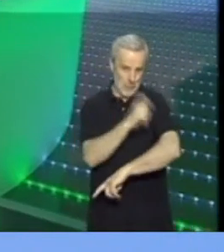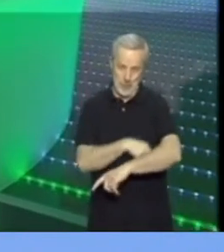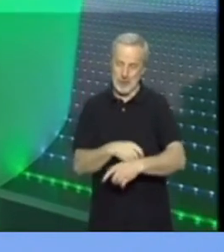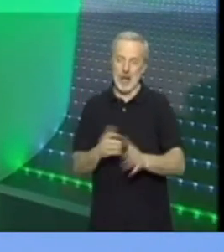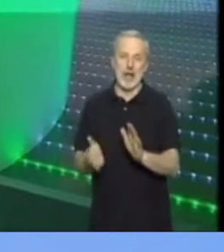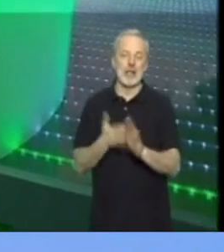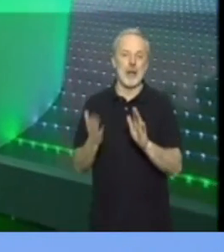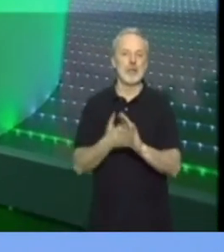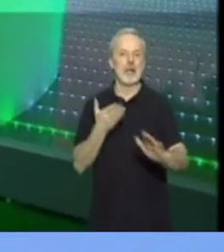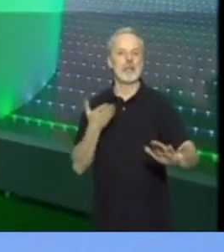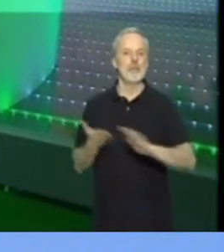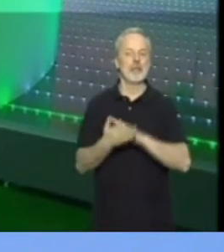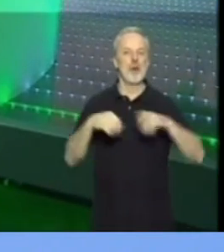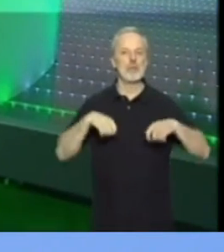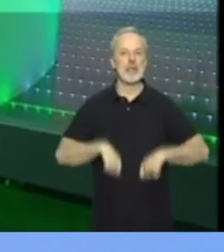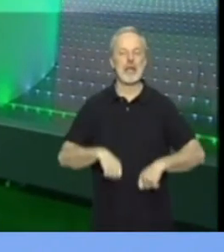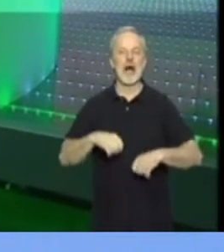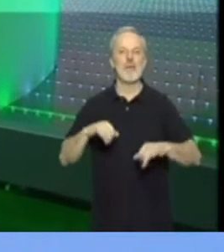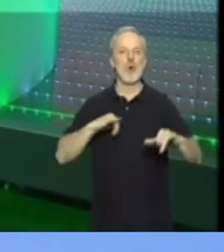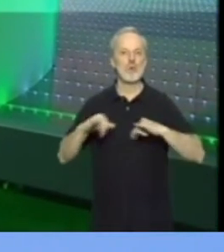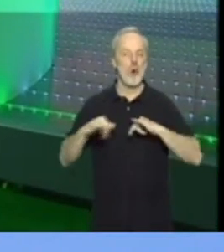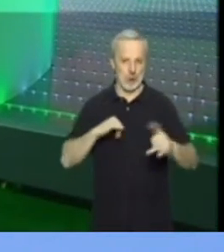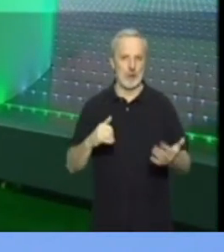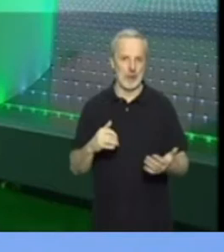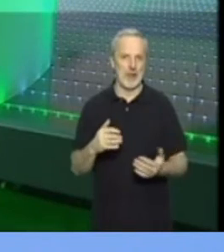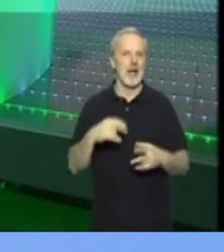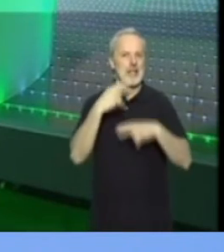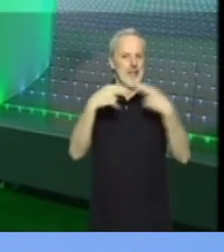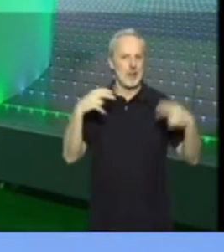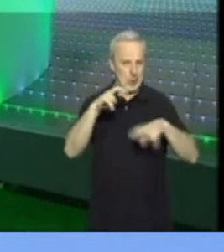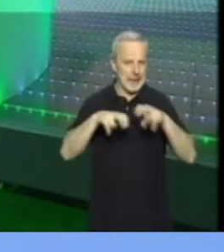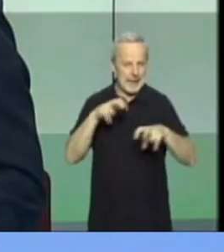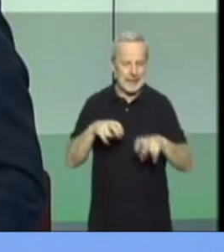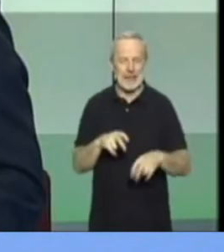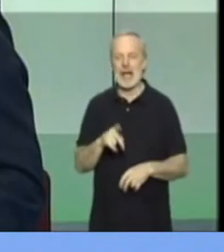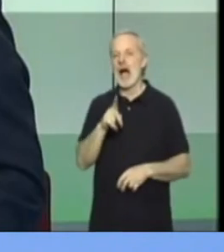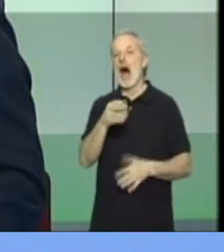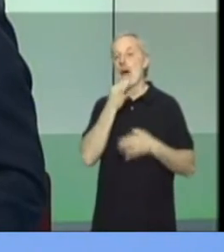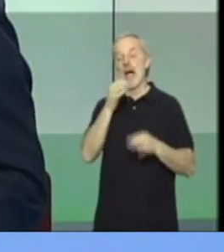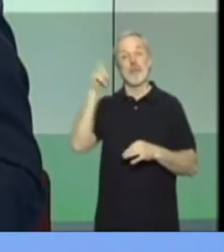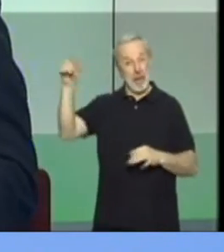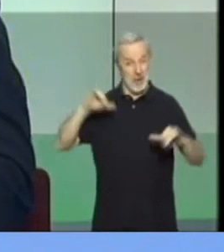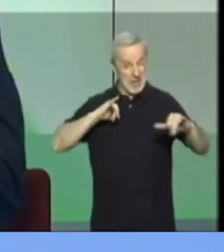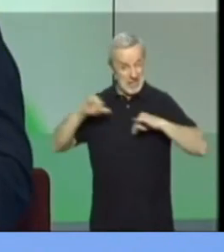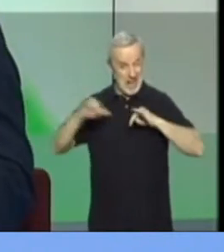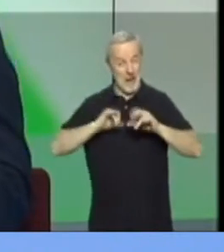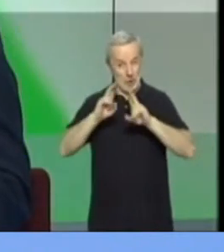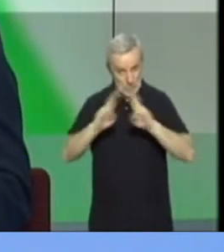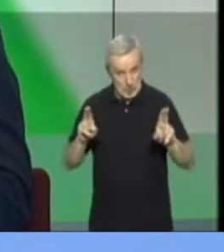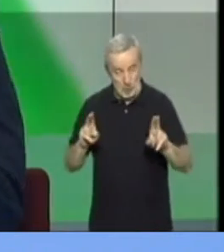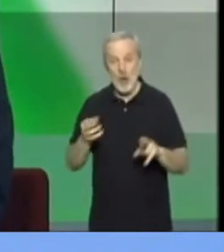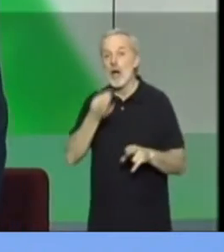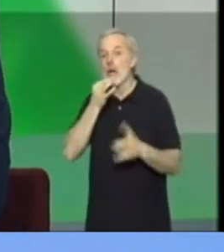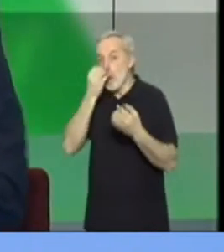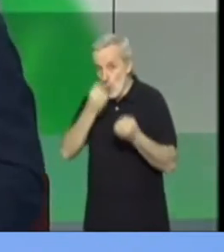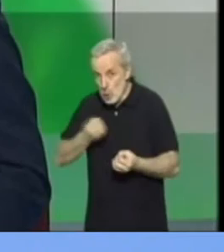svazu cyklistiky, kde jste místopředsedou pro sport. Jak pro české závodníky je důležité, kromě těch bodů, které si mohou vyjezdit, což je třeba důležité